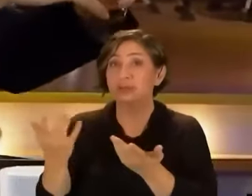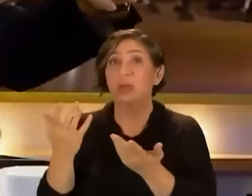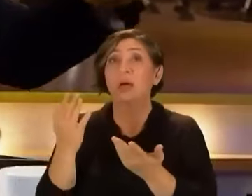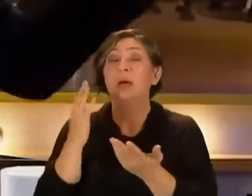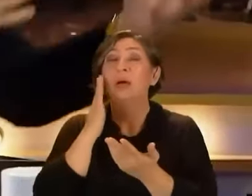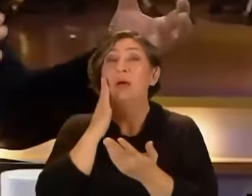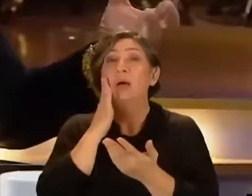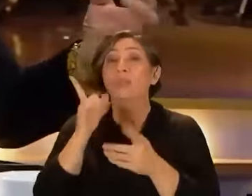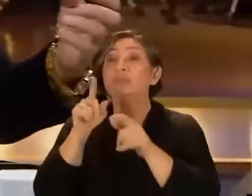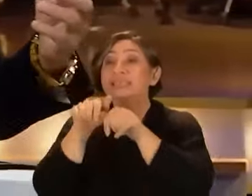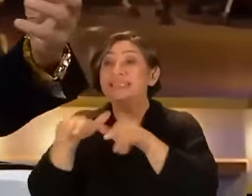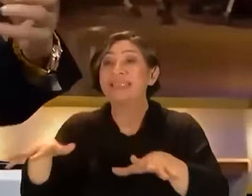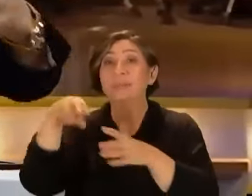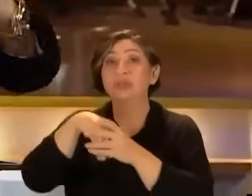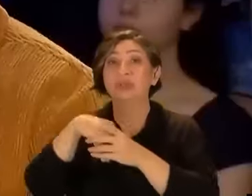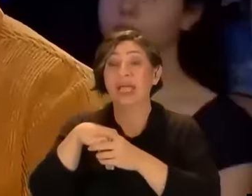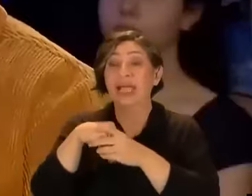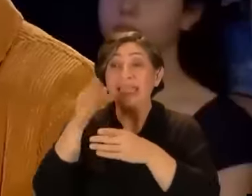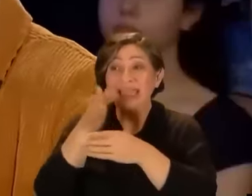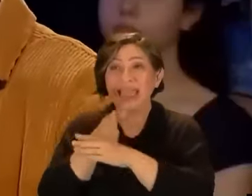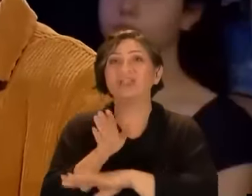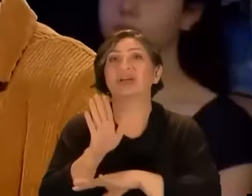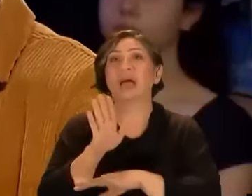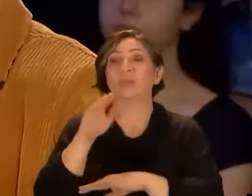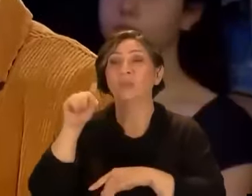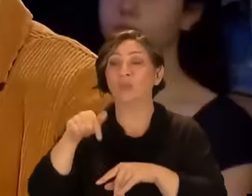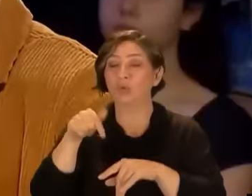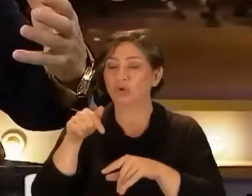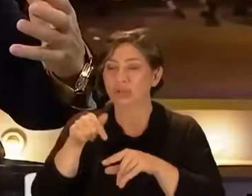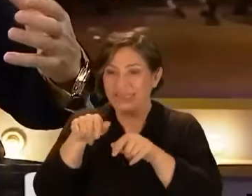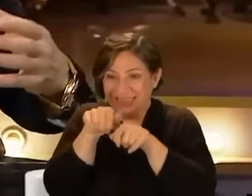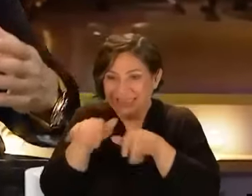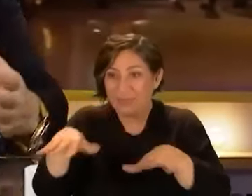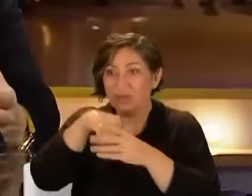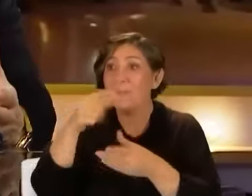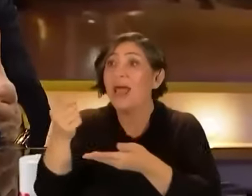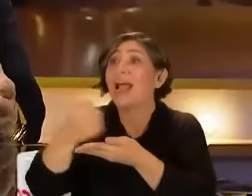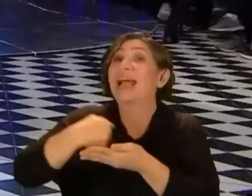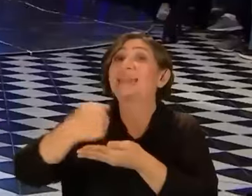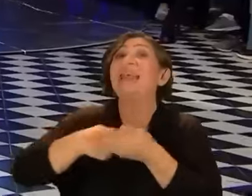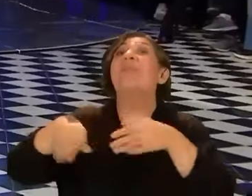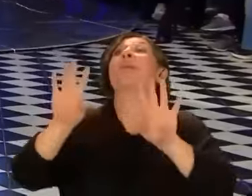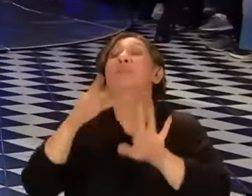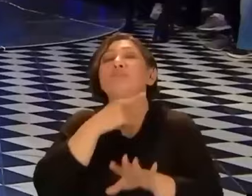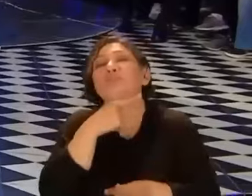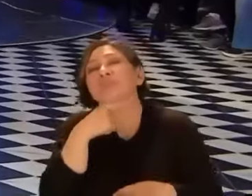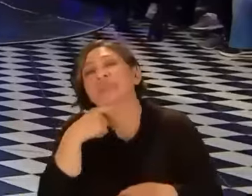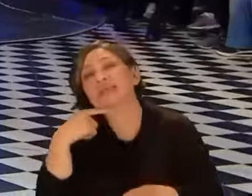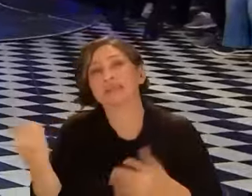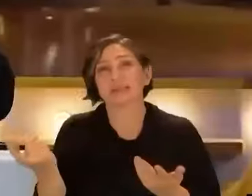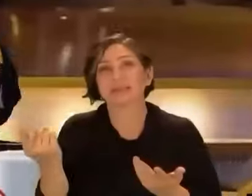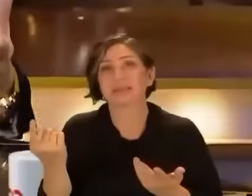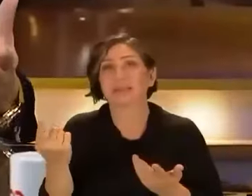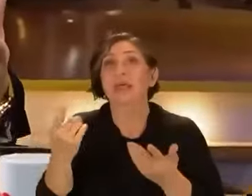Yani bu sistem içinde, yani gerçekten bugünün kapitalist sistemi içinde para kazanmaman mümkün değil zaten.